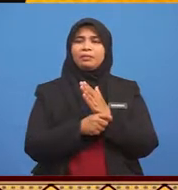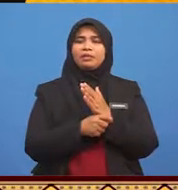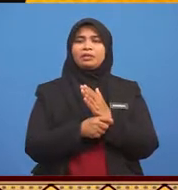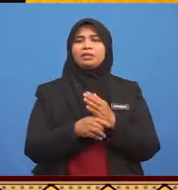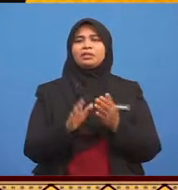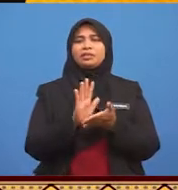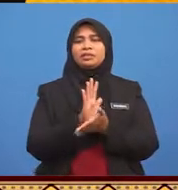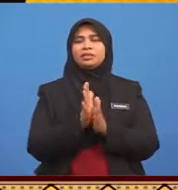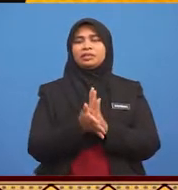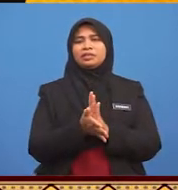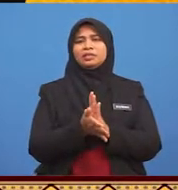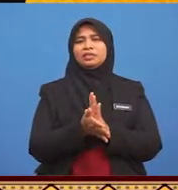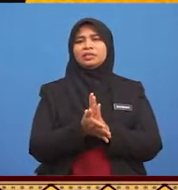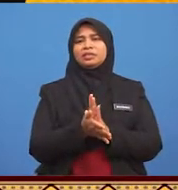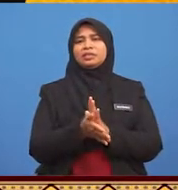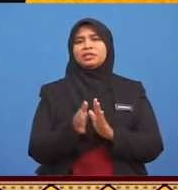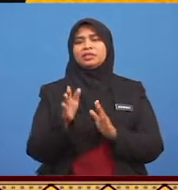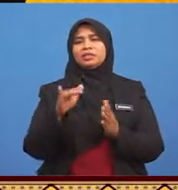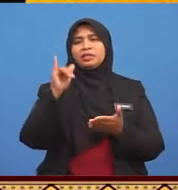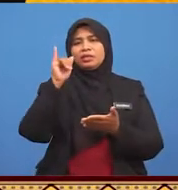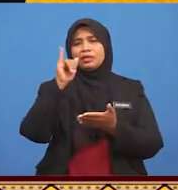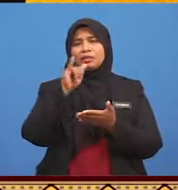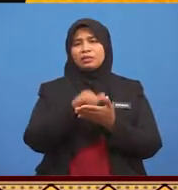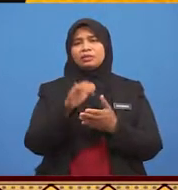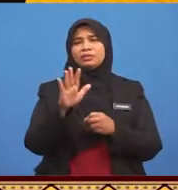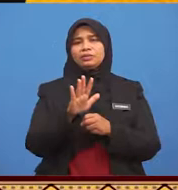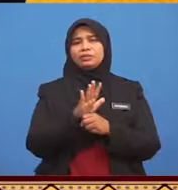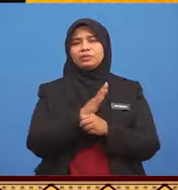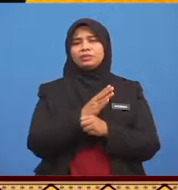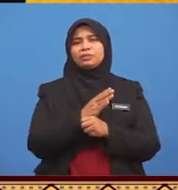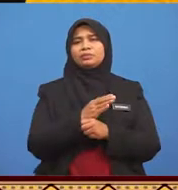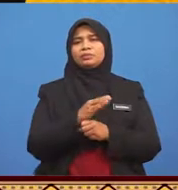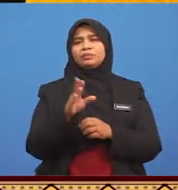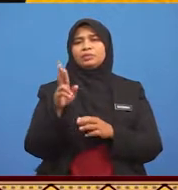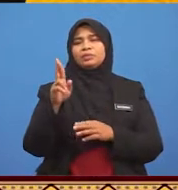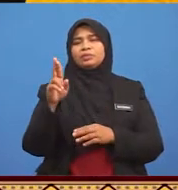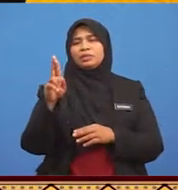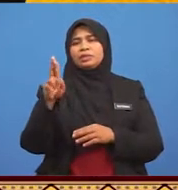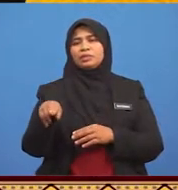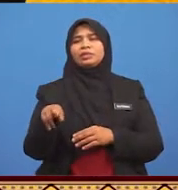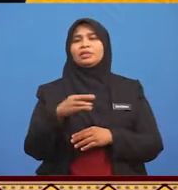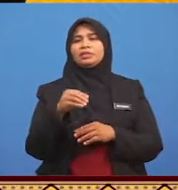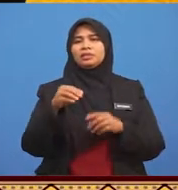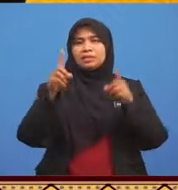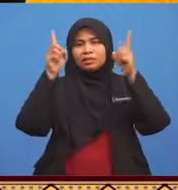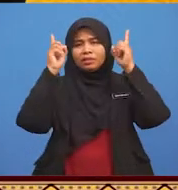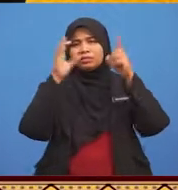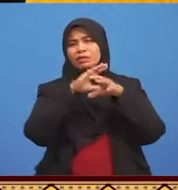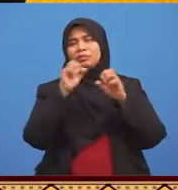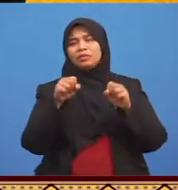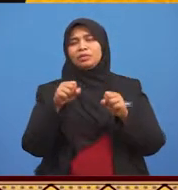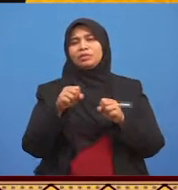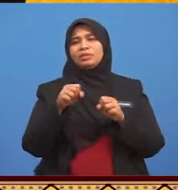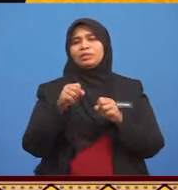rakaat itu menjadikan solat kita yakin cukup rakaat dan syaitan tidak dapat membisikkan was-was